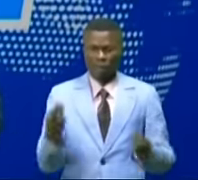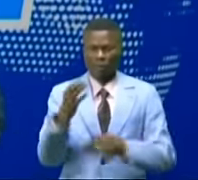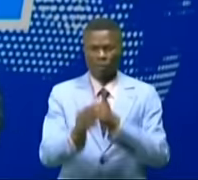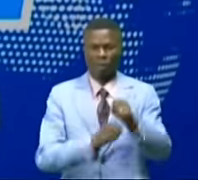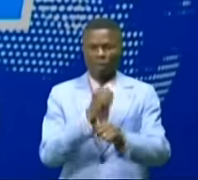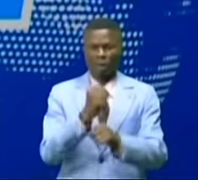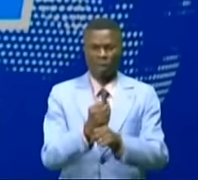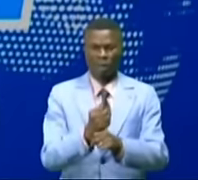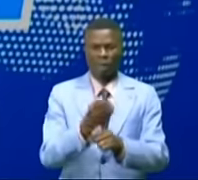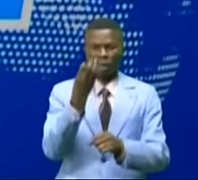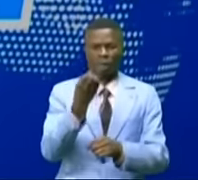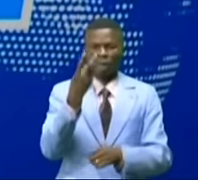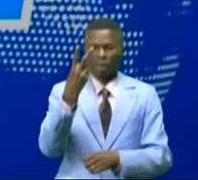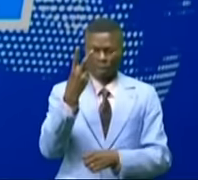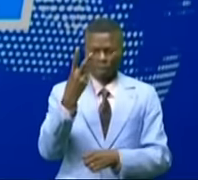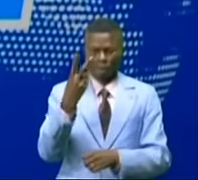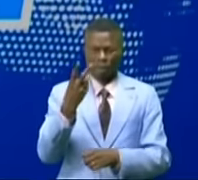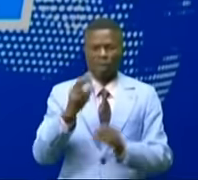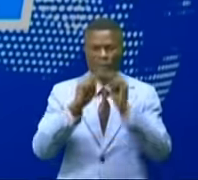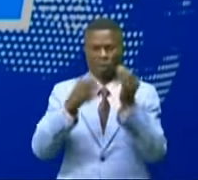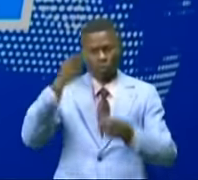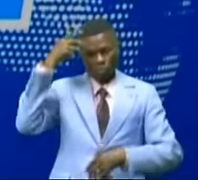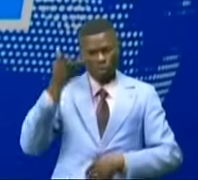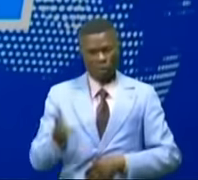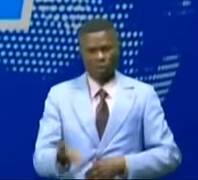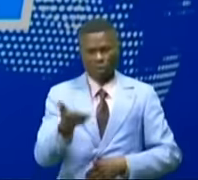du parti. Regardez.